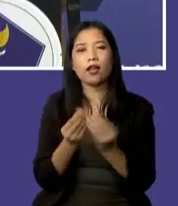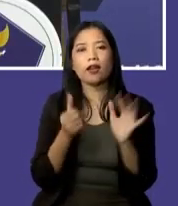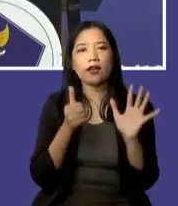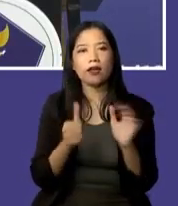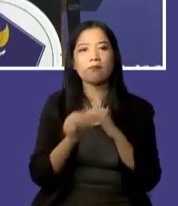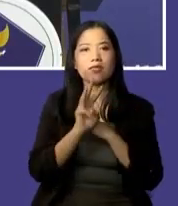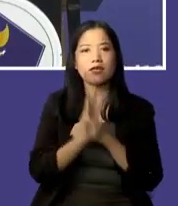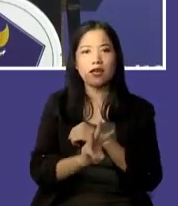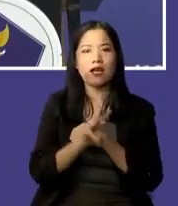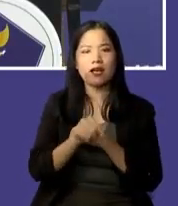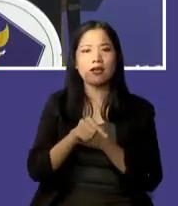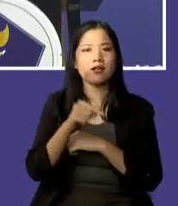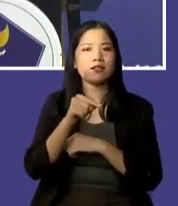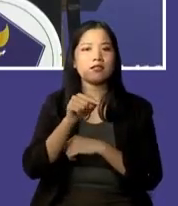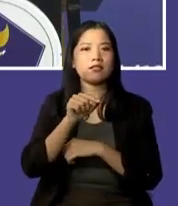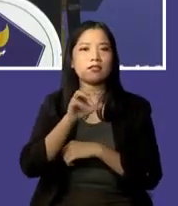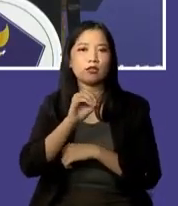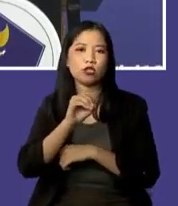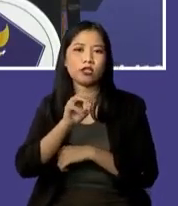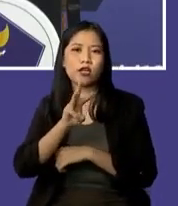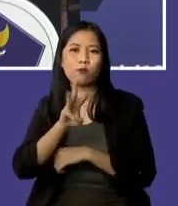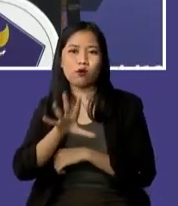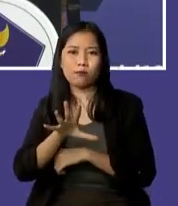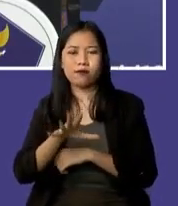3.535 orang.